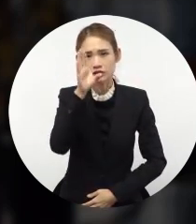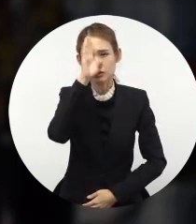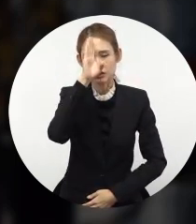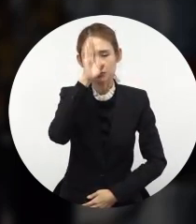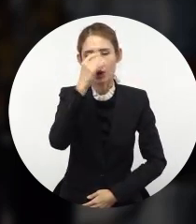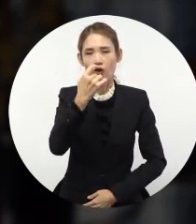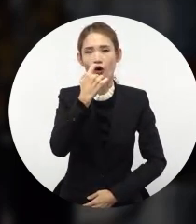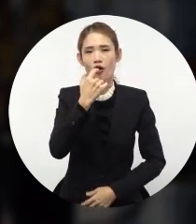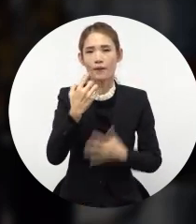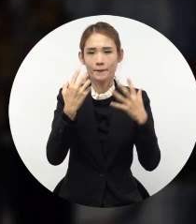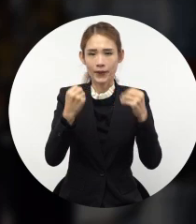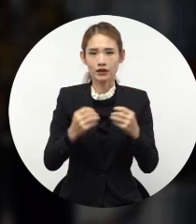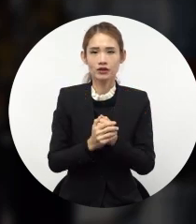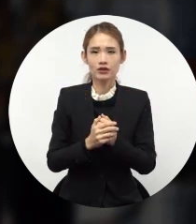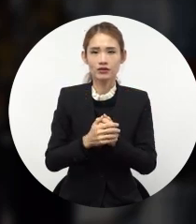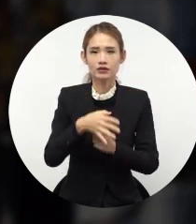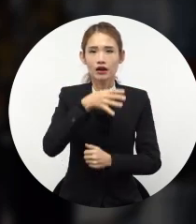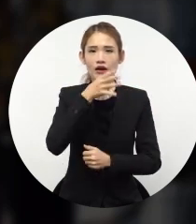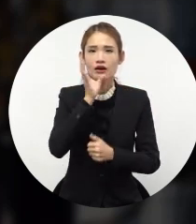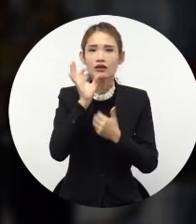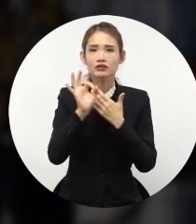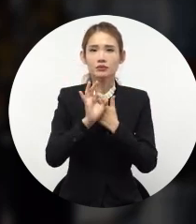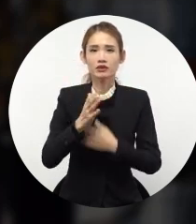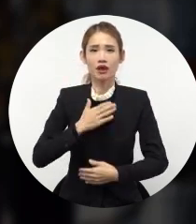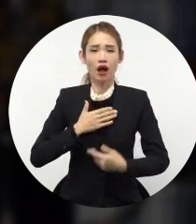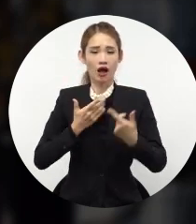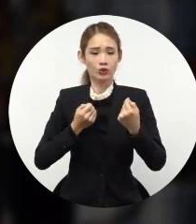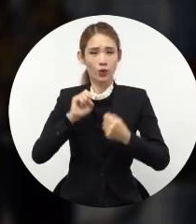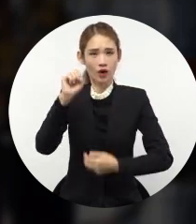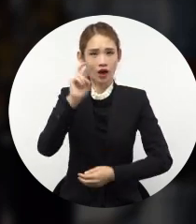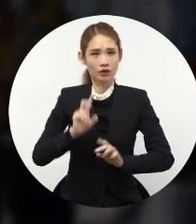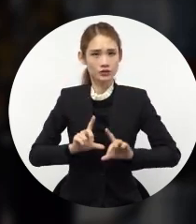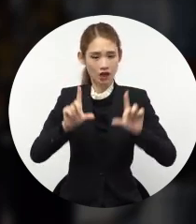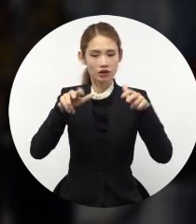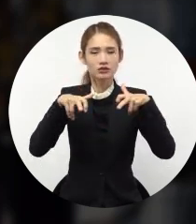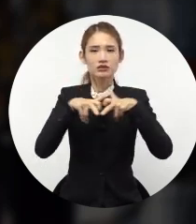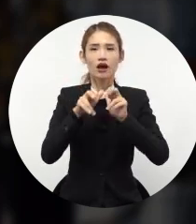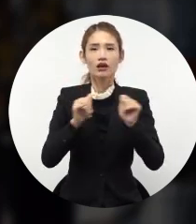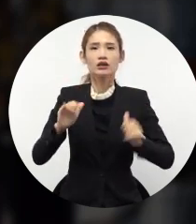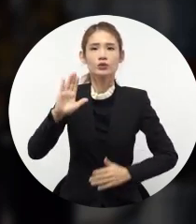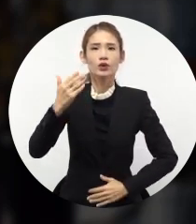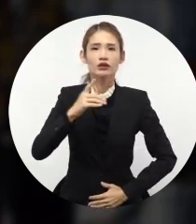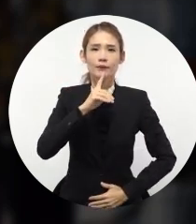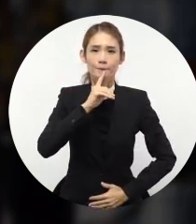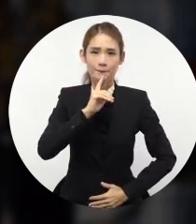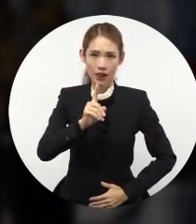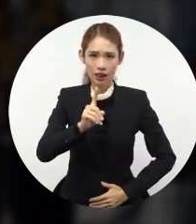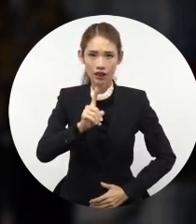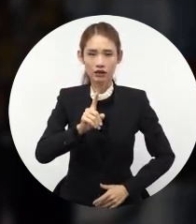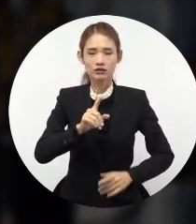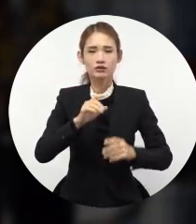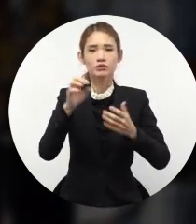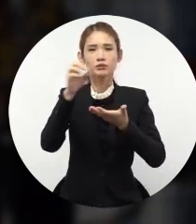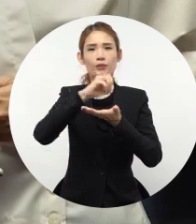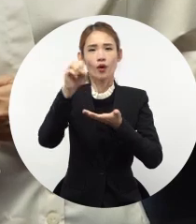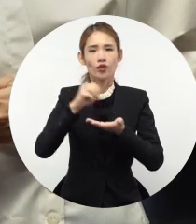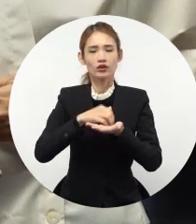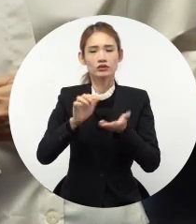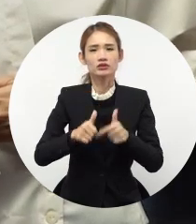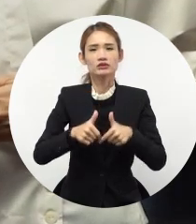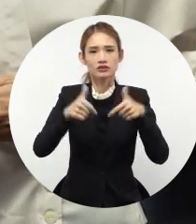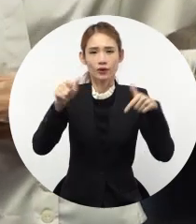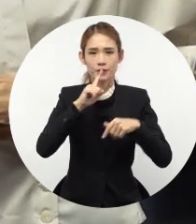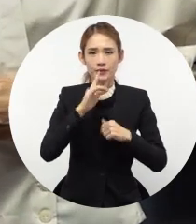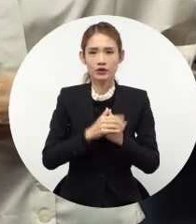더 높아지죠. 나이가 들수록 나도 어느 날 장애인이 되었네 하는 비율이 높아진다라는 겁니다. 더